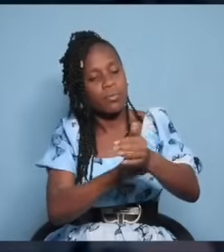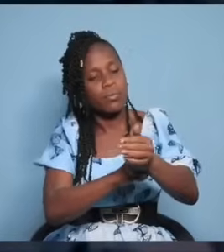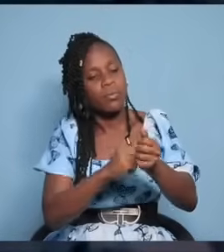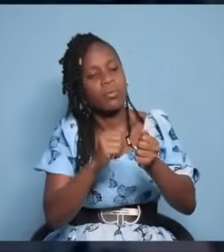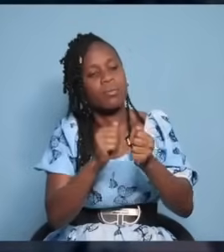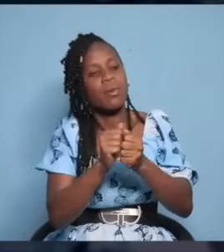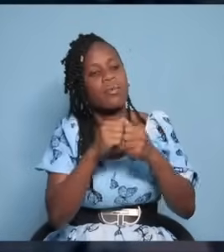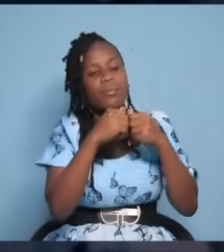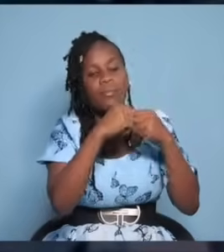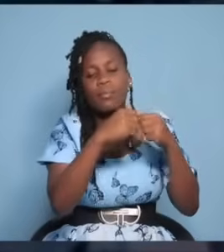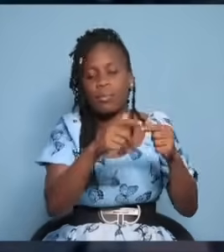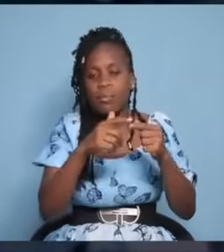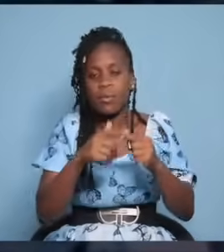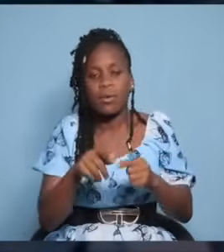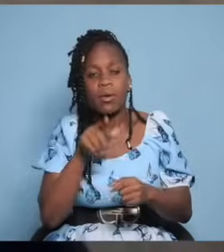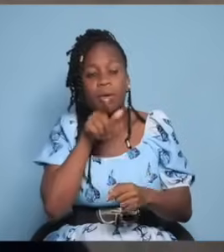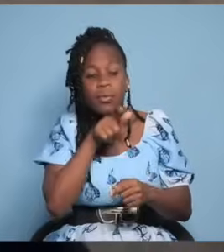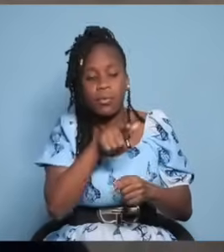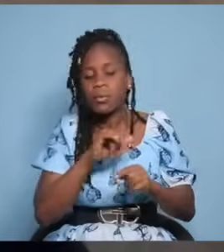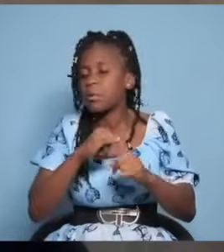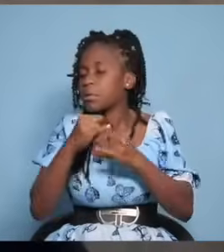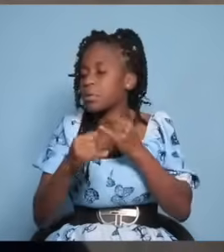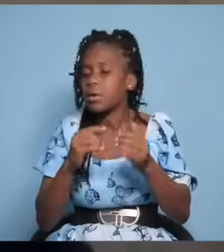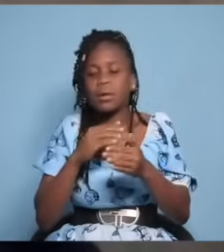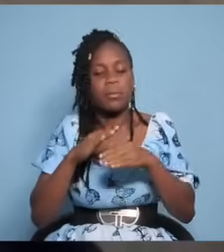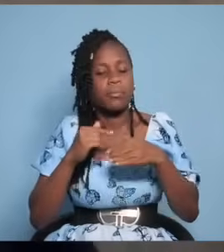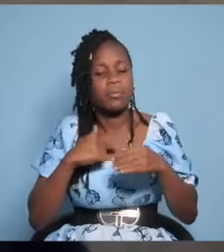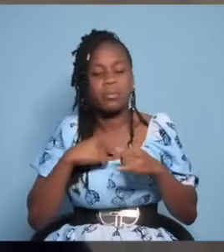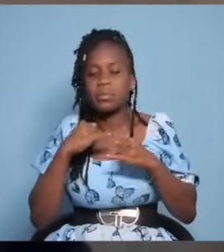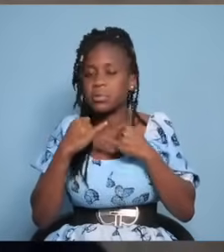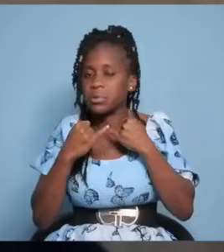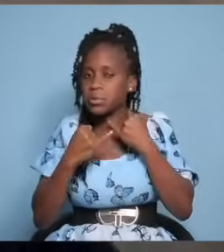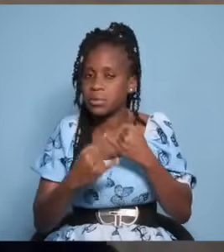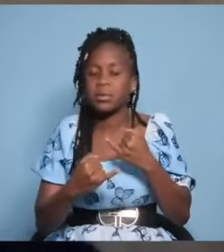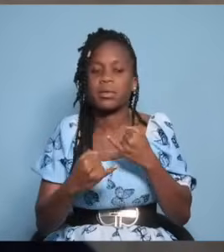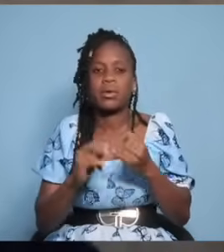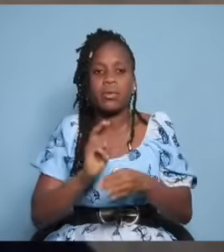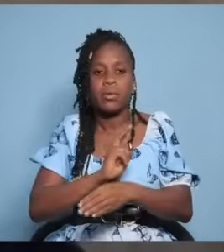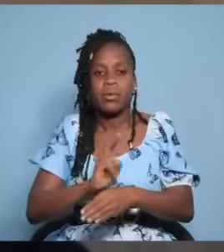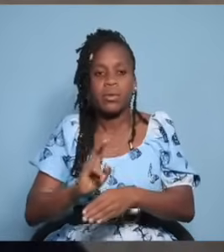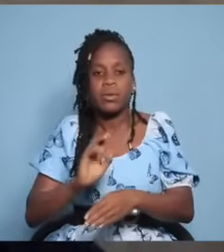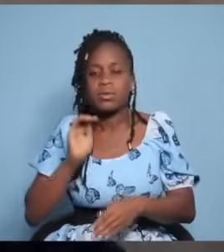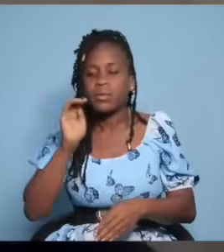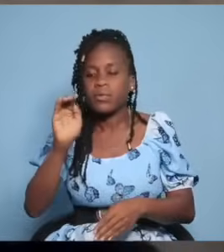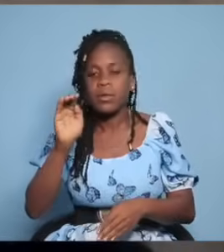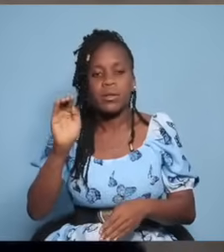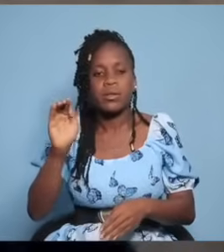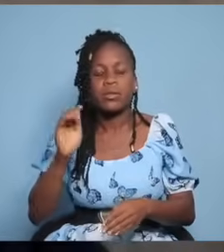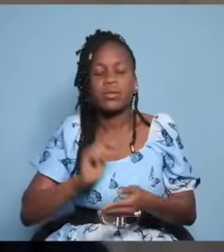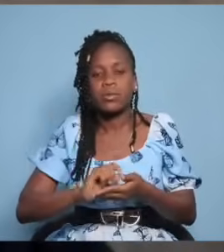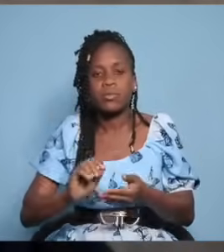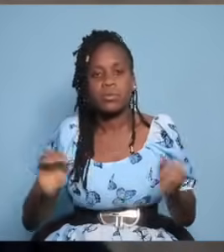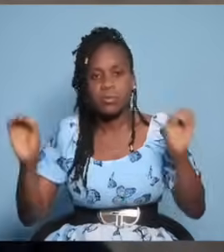John Garang Demebia akasema hapana, nisihitaji ulinzi kwa sababu siendi kwenye safari za kiofisi, mimi naenda kwenye mambo yangu